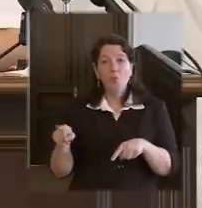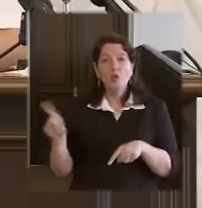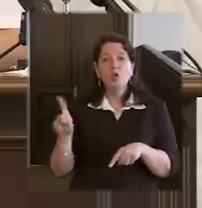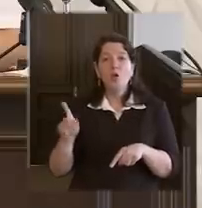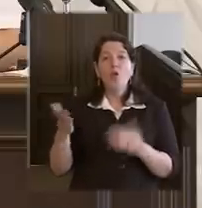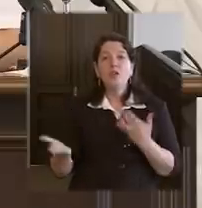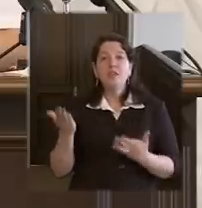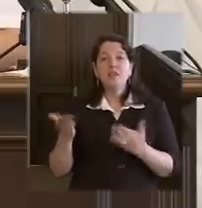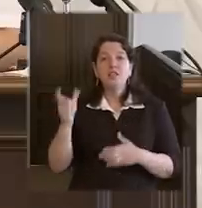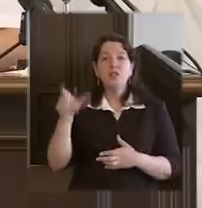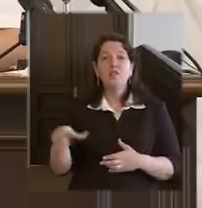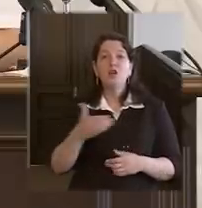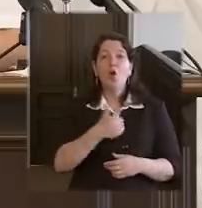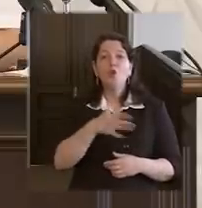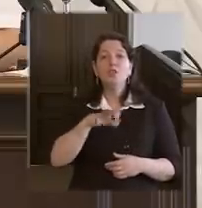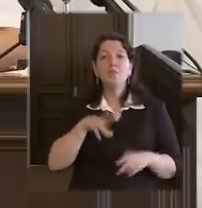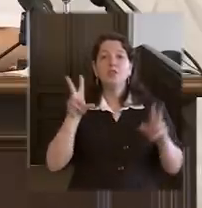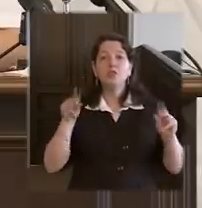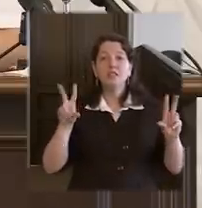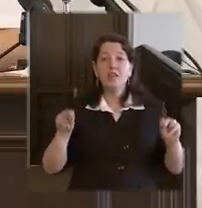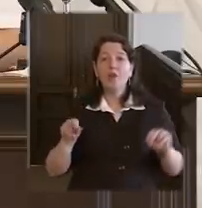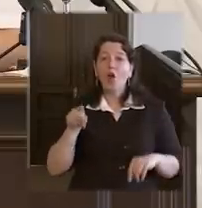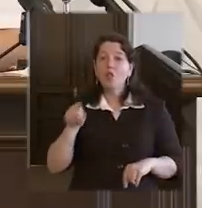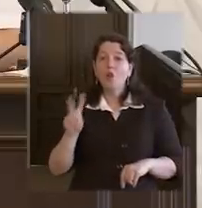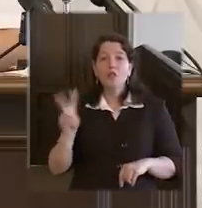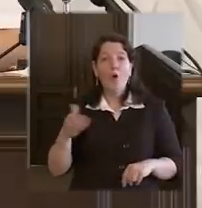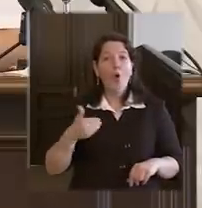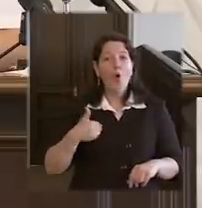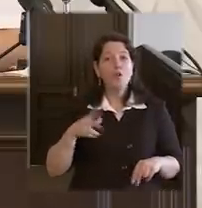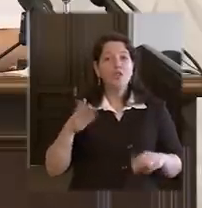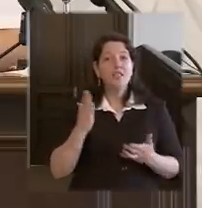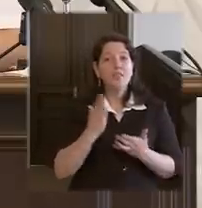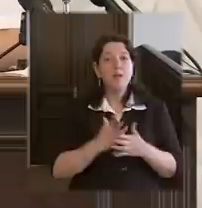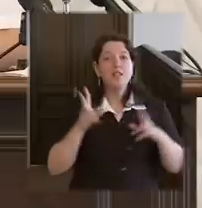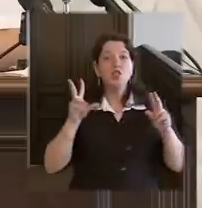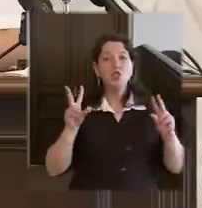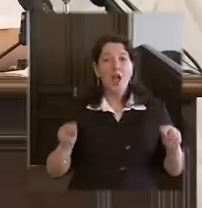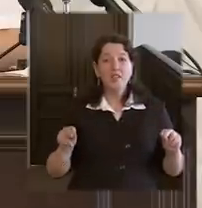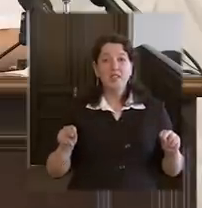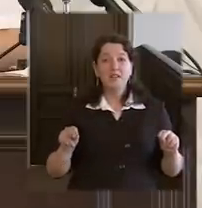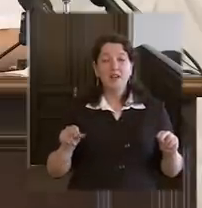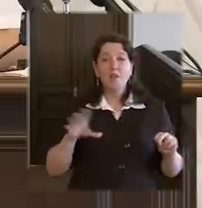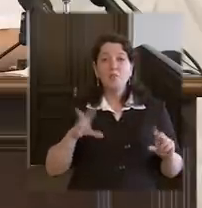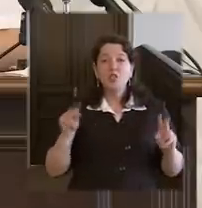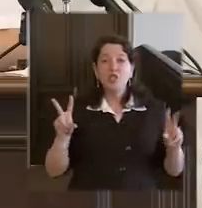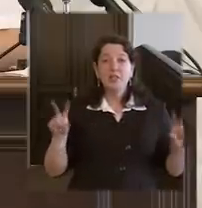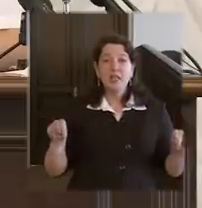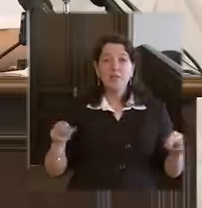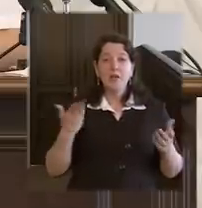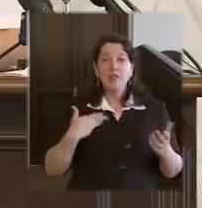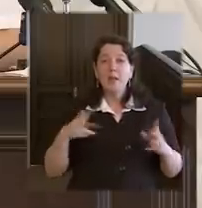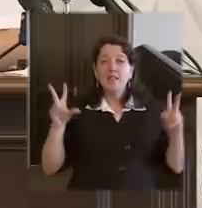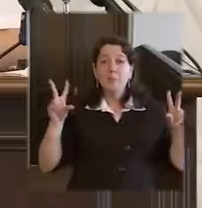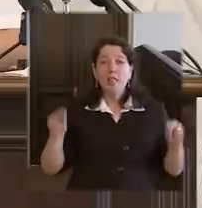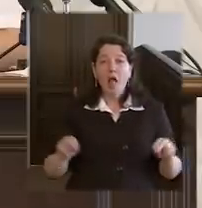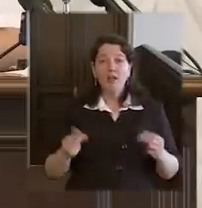быть счастливым, тот, кто хочет иметь вот счастье, повторяю еще раз,